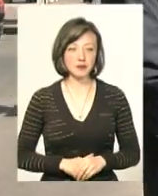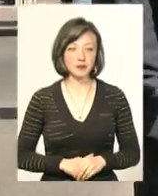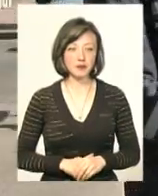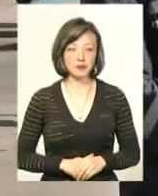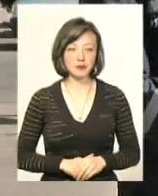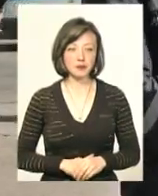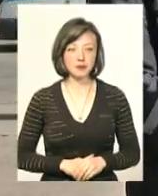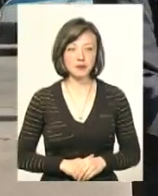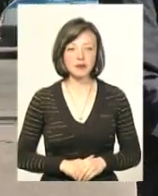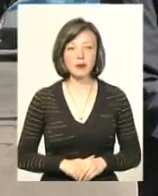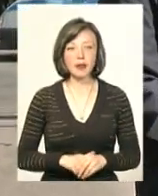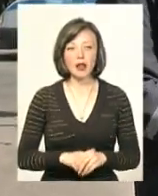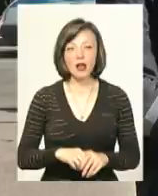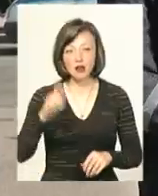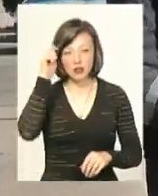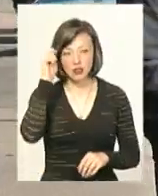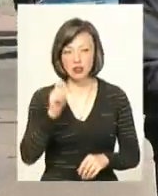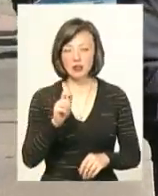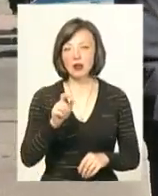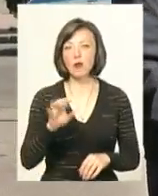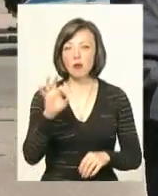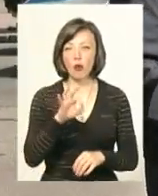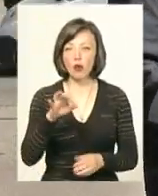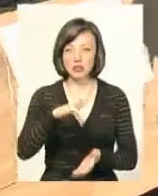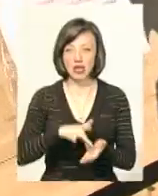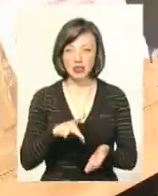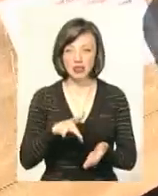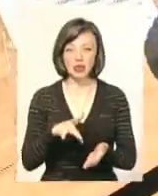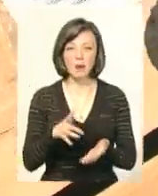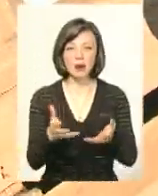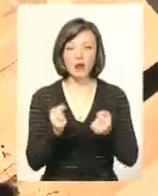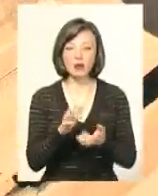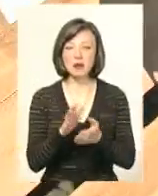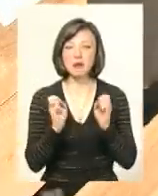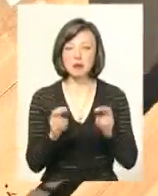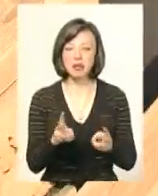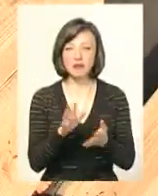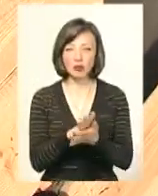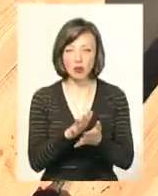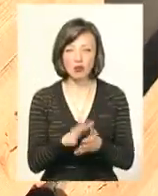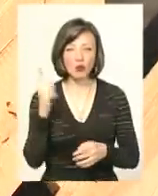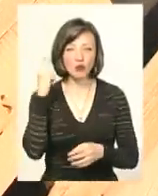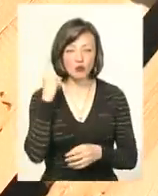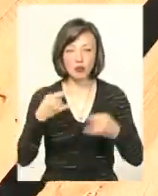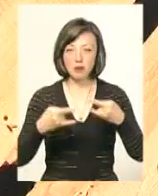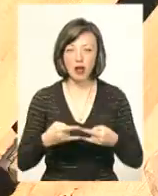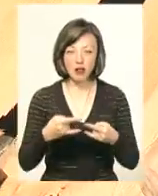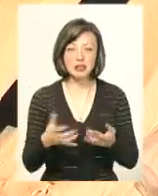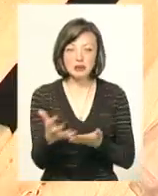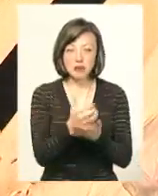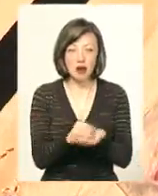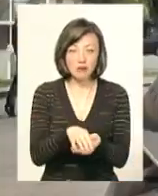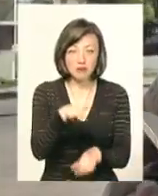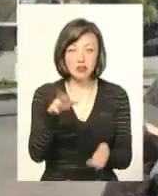Пан Олександр про пересувний пункт прийому небезпечних відходів почув по телебаченню. Розповідає, непотріб збирає давно, а от куди його подіти,